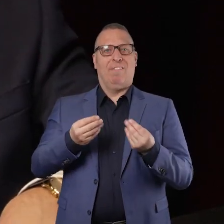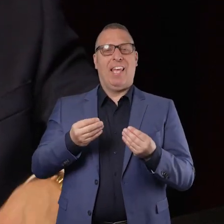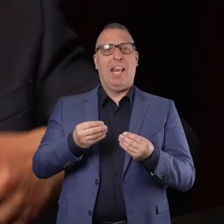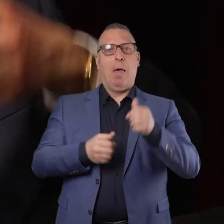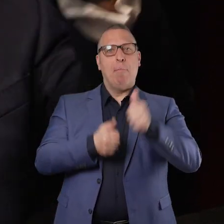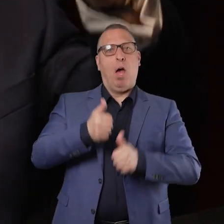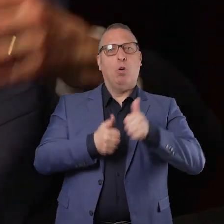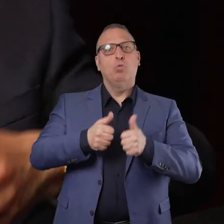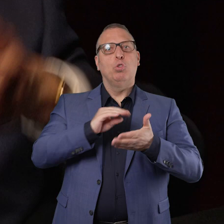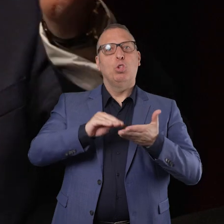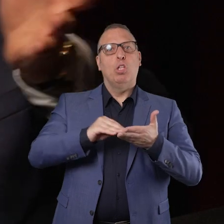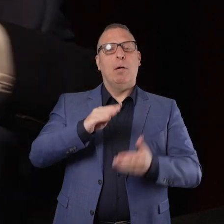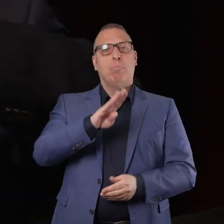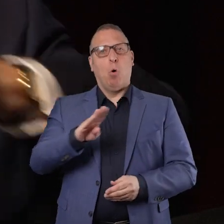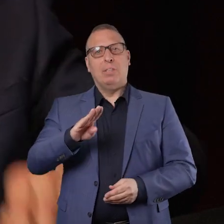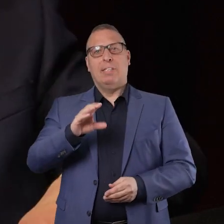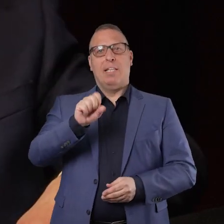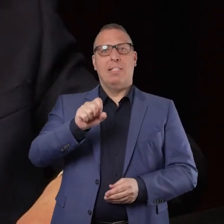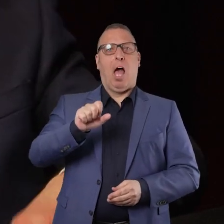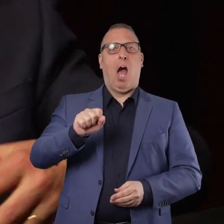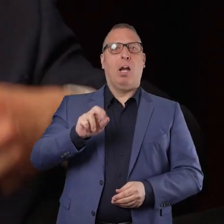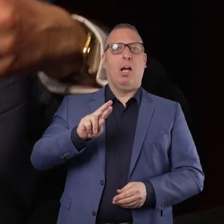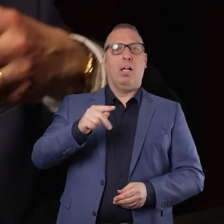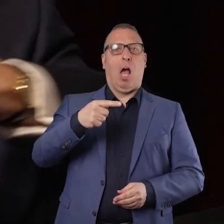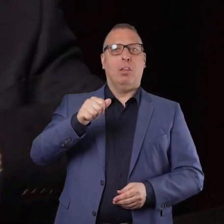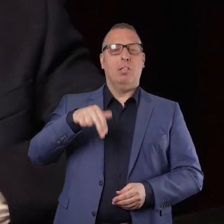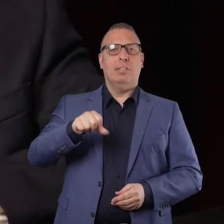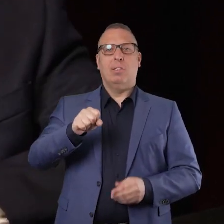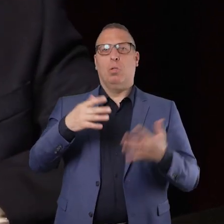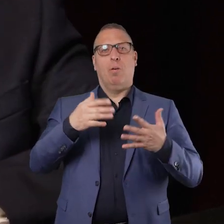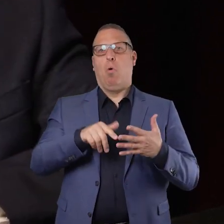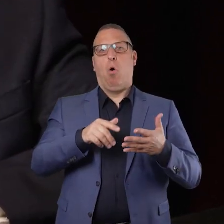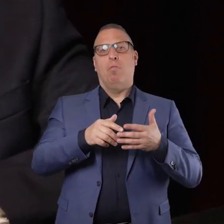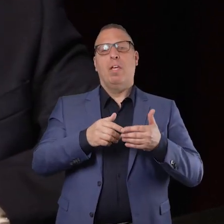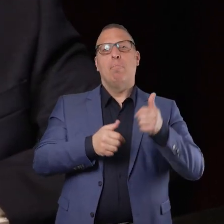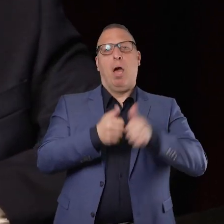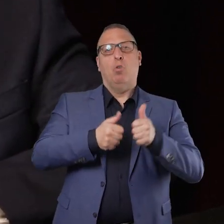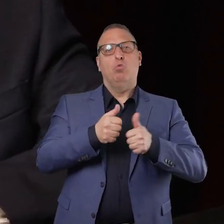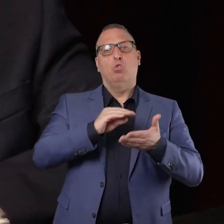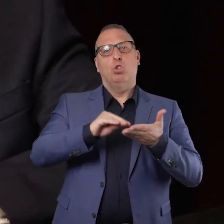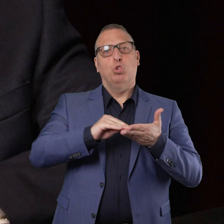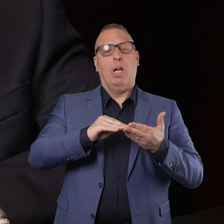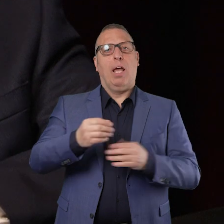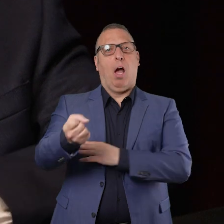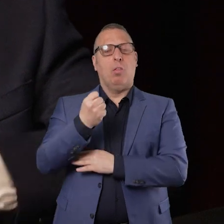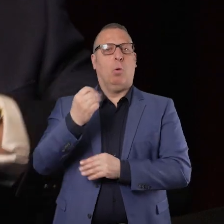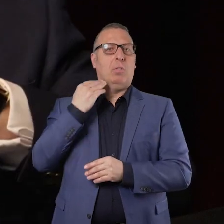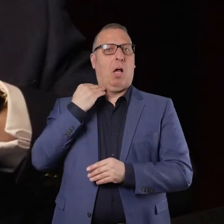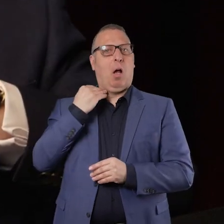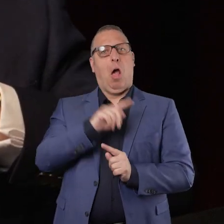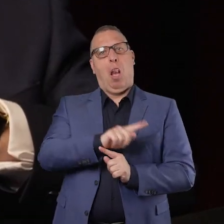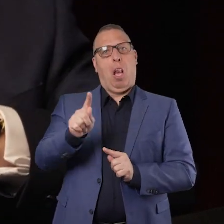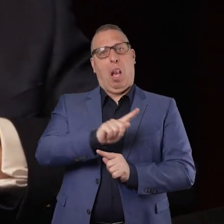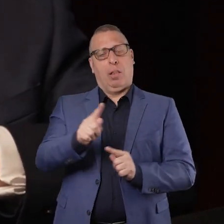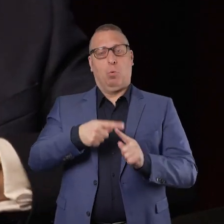und Berufsschüler, die auf Bux oder auf Sargans oder auch immer in Berufsschulen im Kanton St. Gallen gehen. Und was